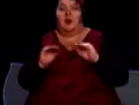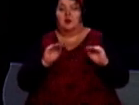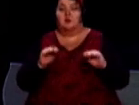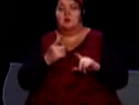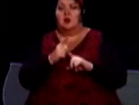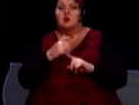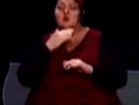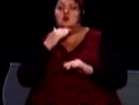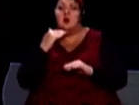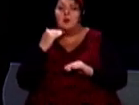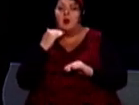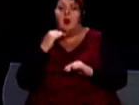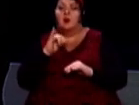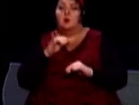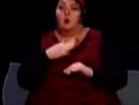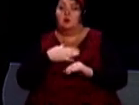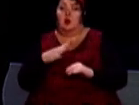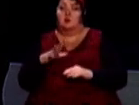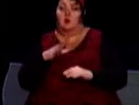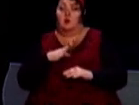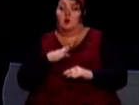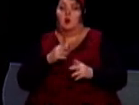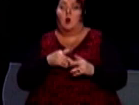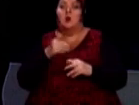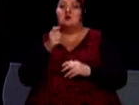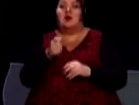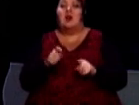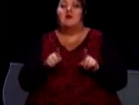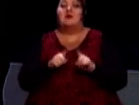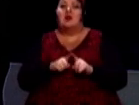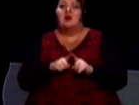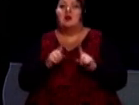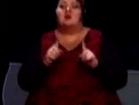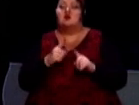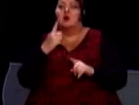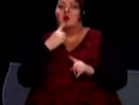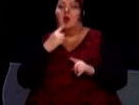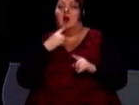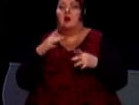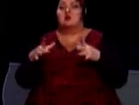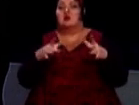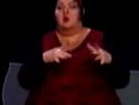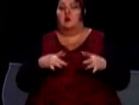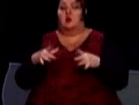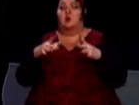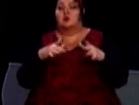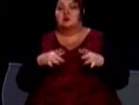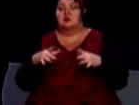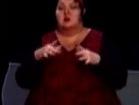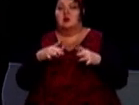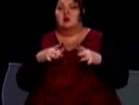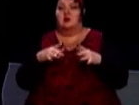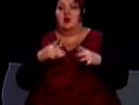от дуже багато у нас було заяв таких, що на Красній площі, я не кажу червоній, Красній